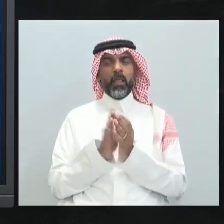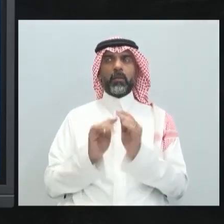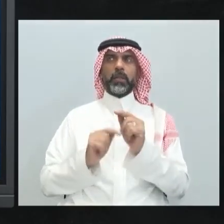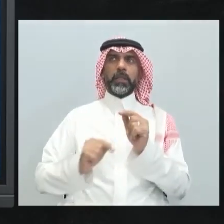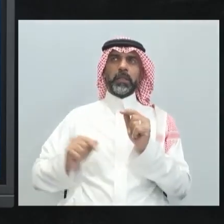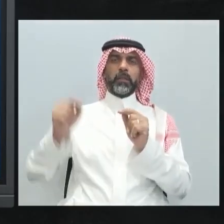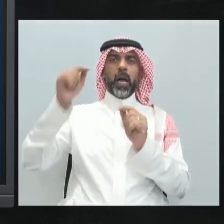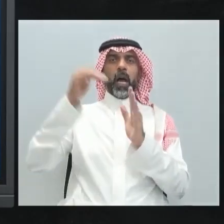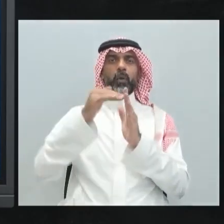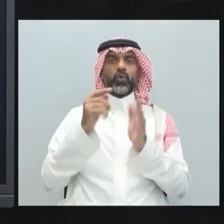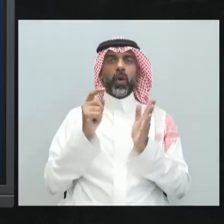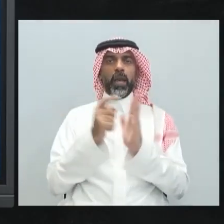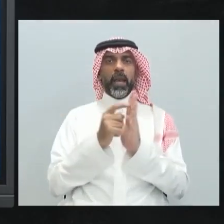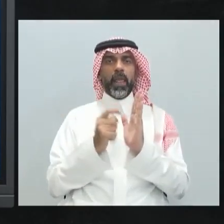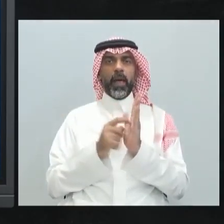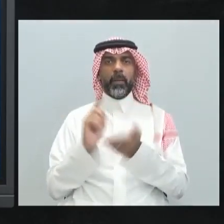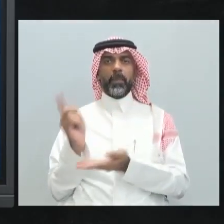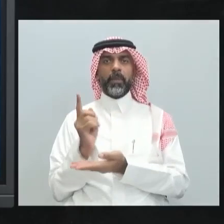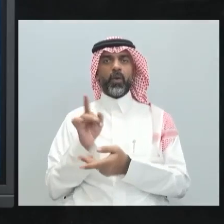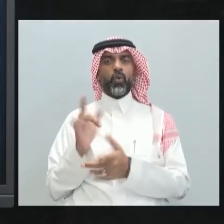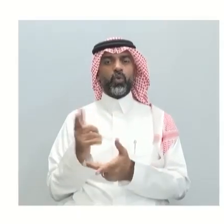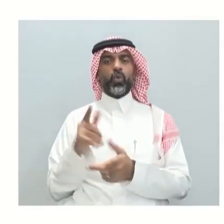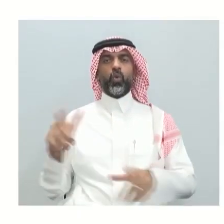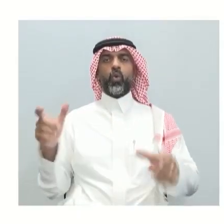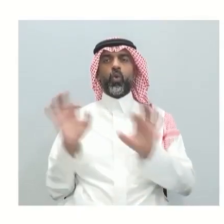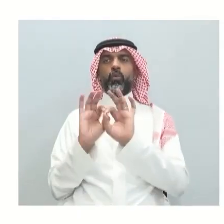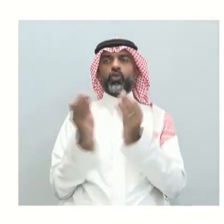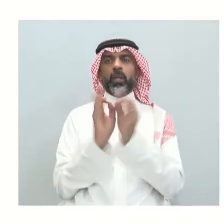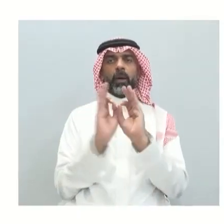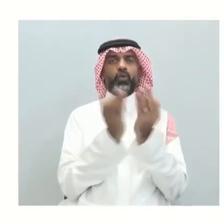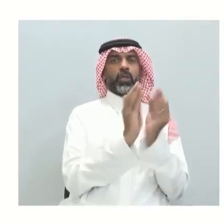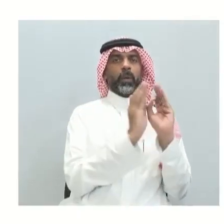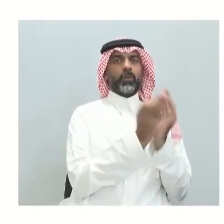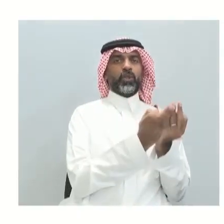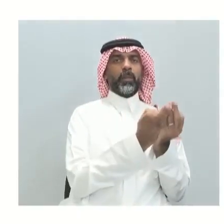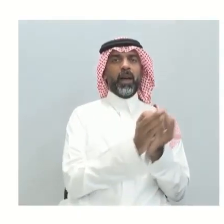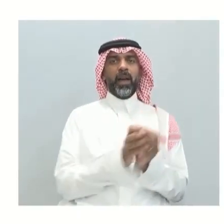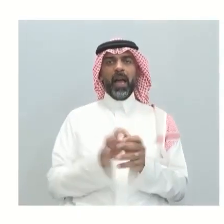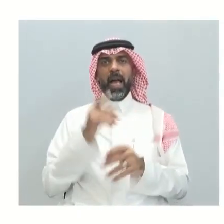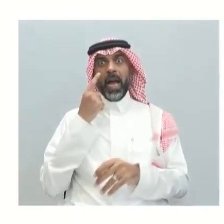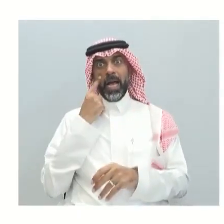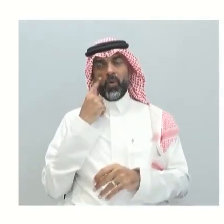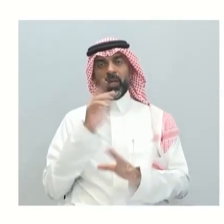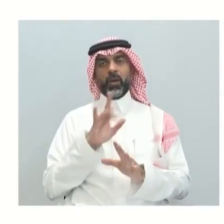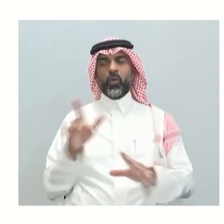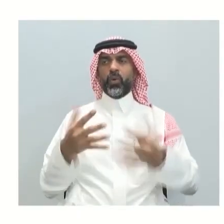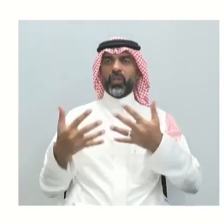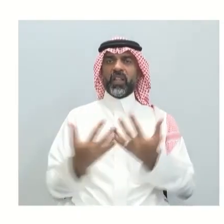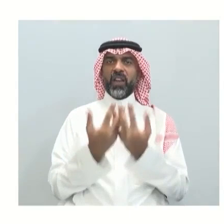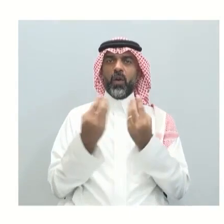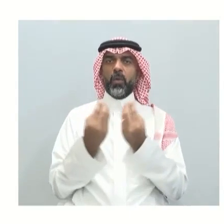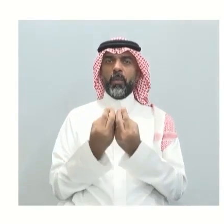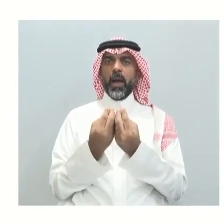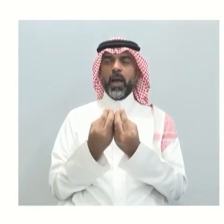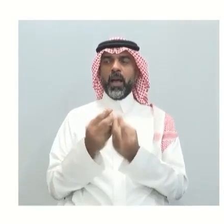للنظام البي ذكرنا انه عباره عن مجتمعات حيويه هذه المجتمعات الحيويه تتفاعل مع العوامل اللاحيويه